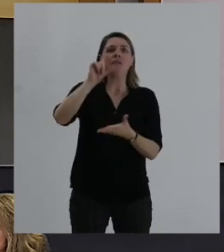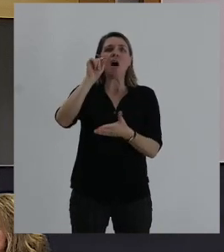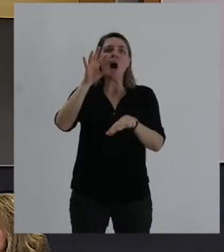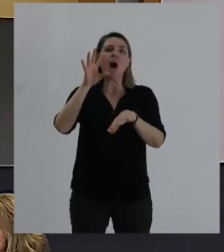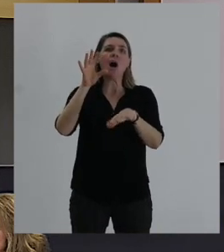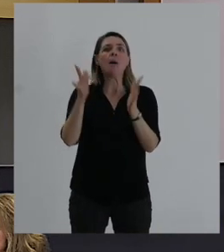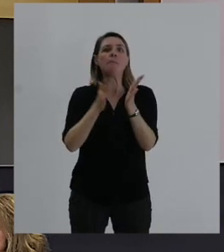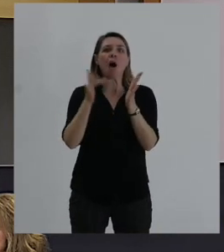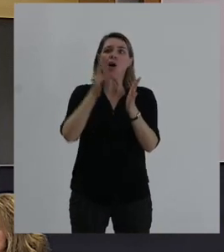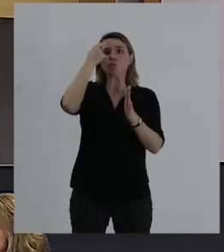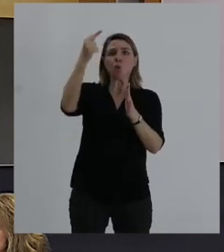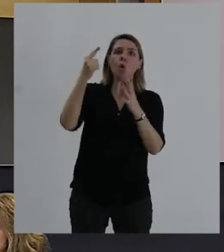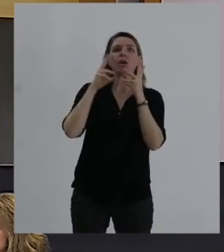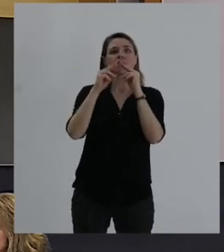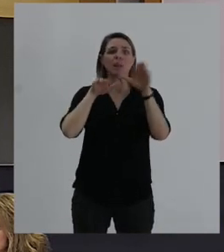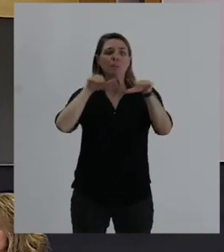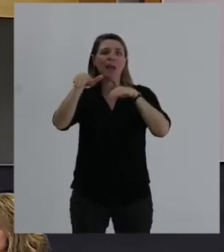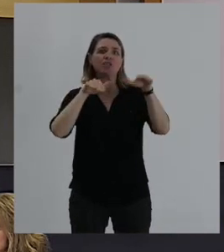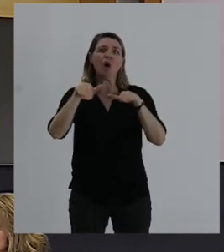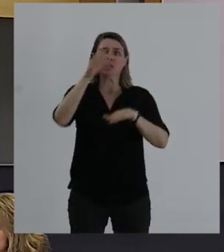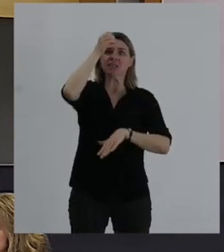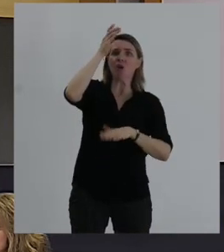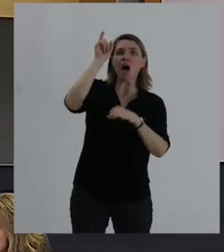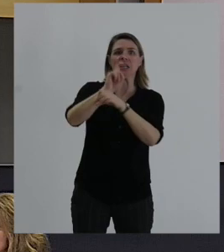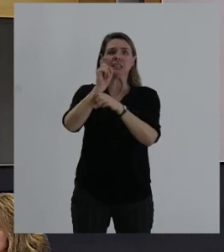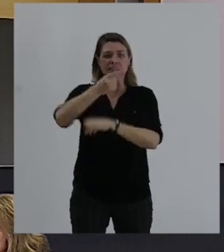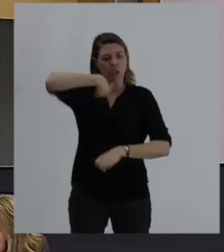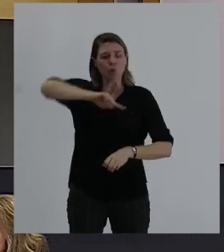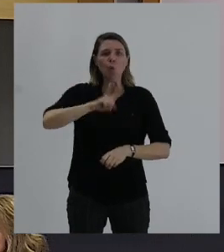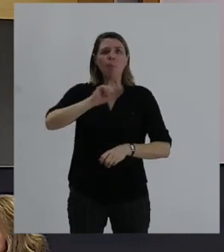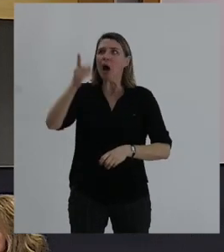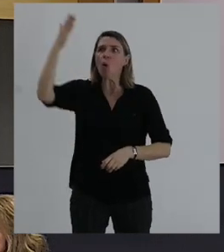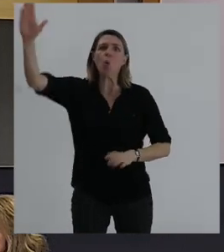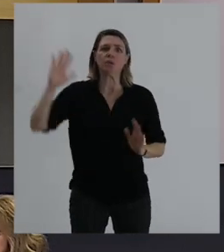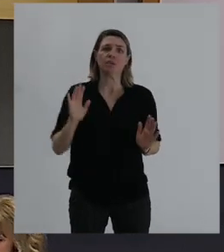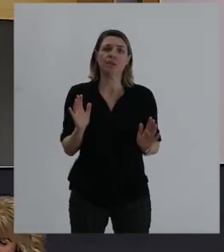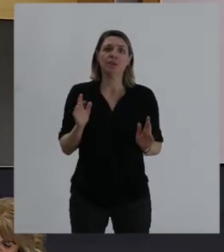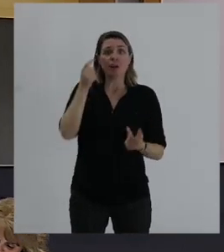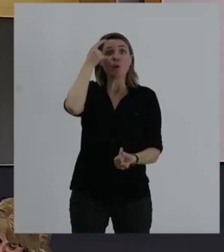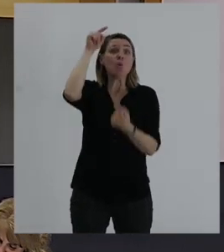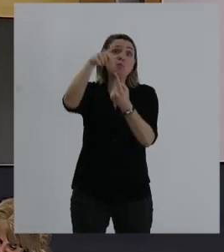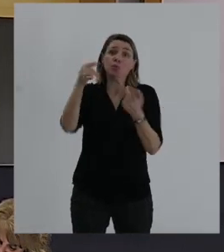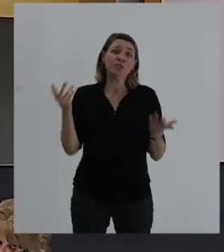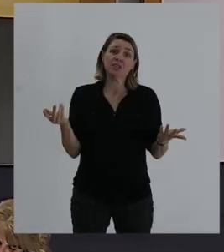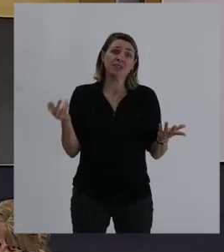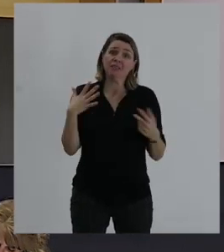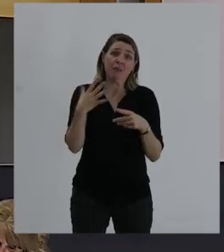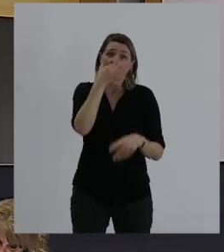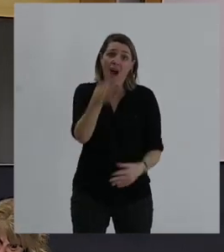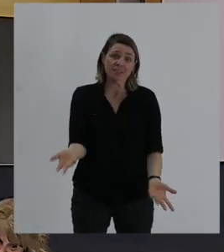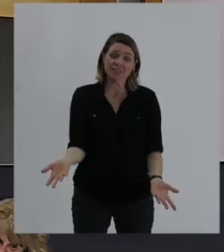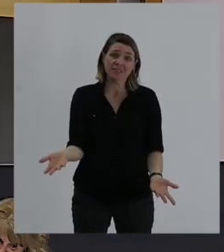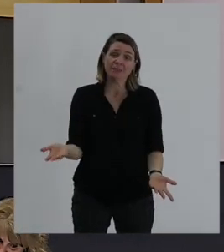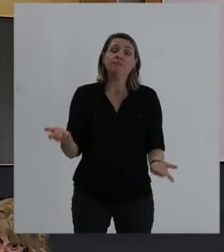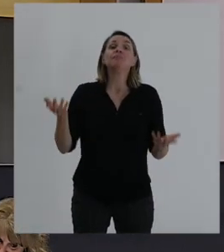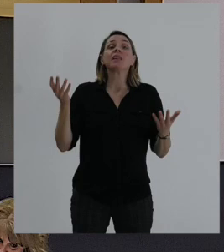pour faire un discours de la méthode sur pourquoi les savoirs critiques, c'est nous plutôt que quelqu'un d'autre, le but, il est raté. Puis je